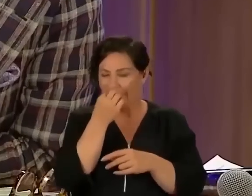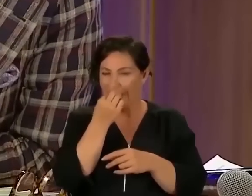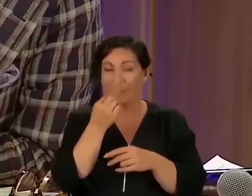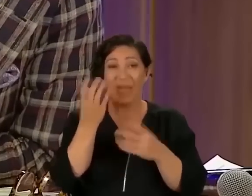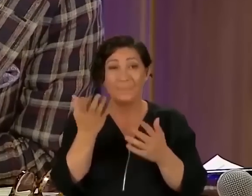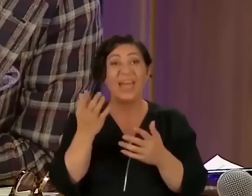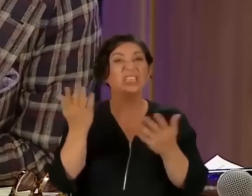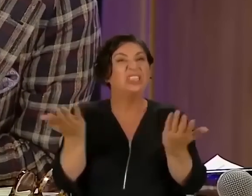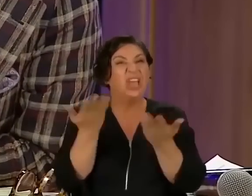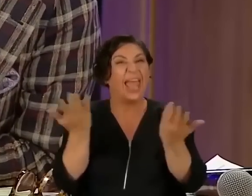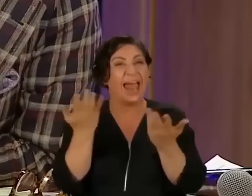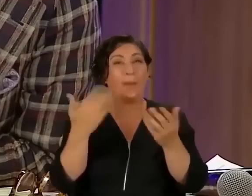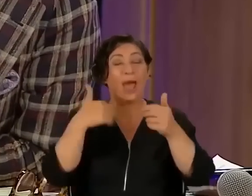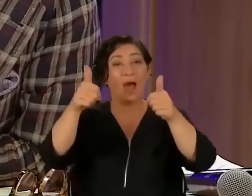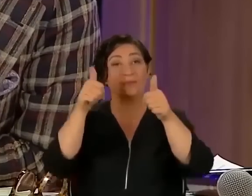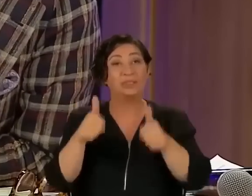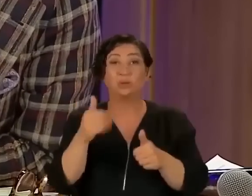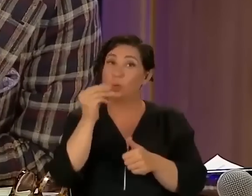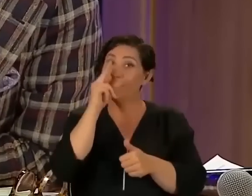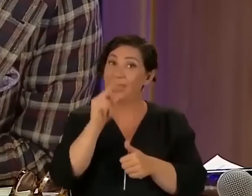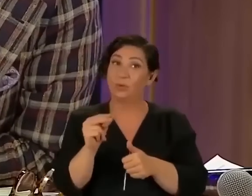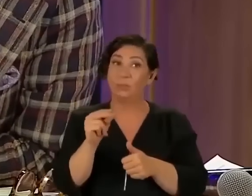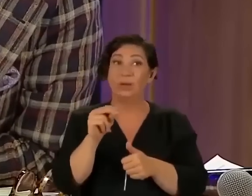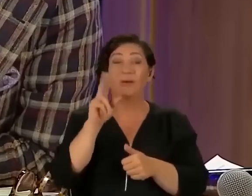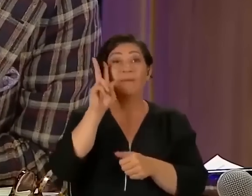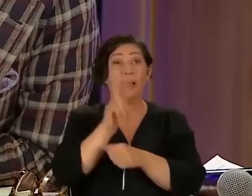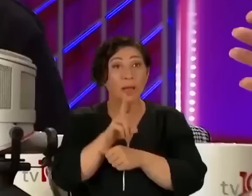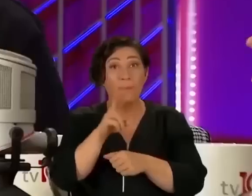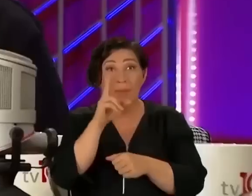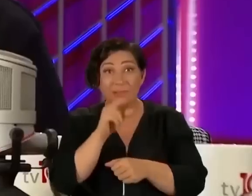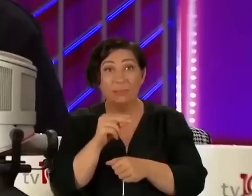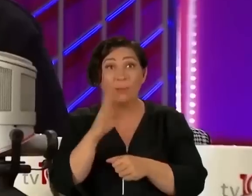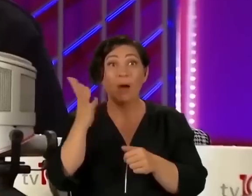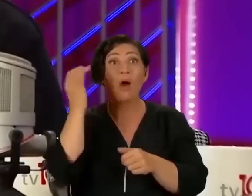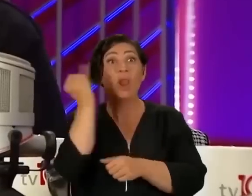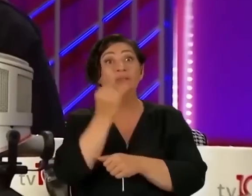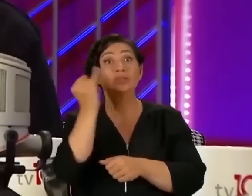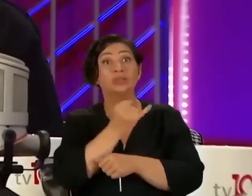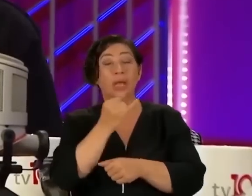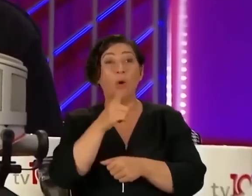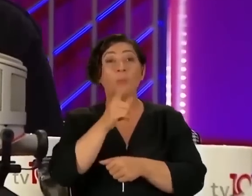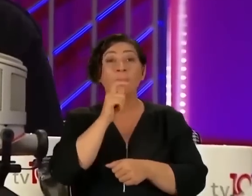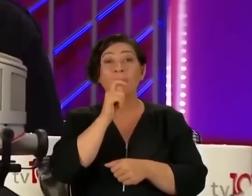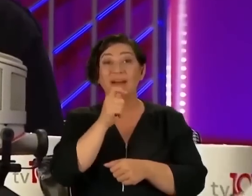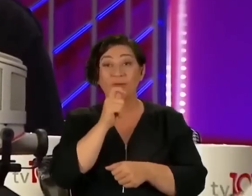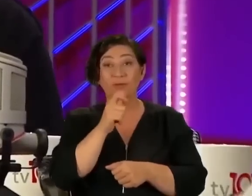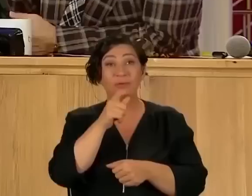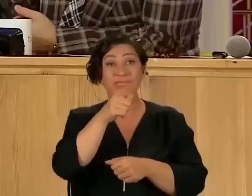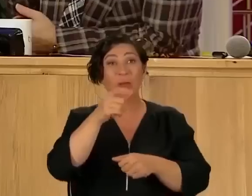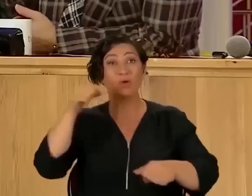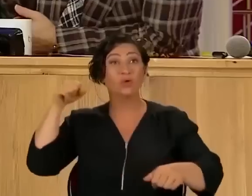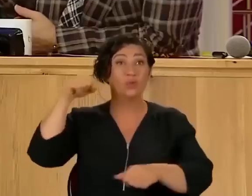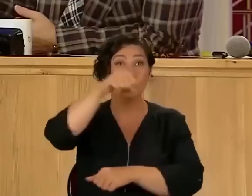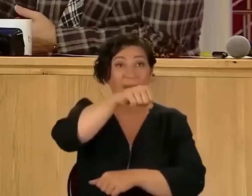Fakat şeyler... Ben afişleri çok beğeniyorum. Valla beğendin mi abi? Çok bayağı eleştirdiler. O şeyin, mikrofonun sana